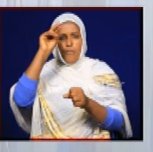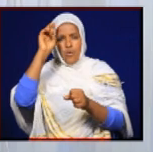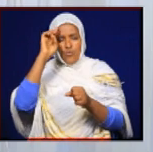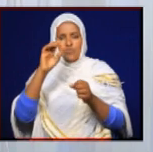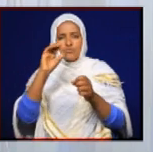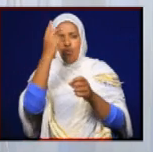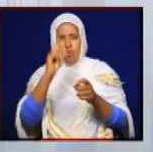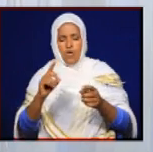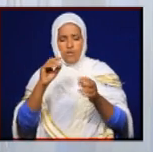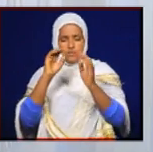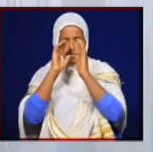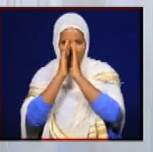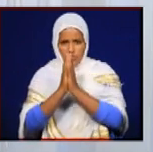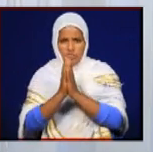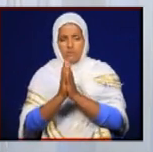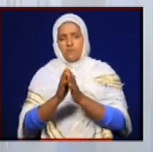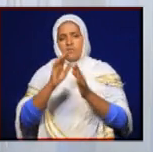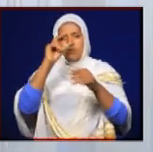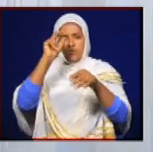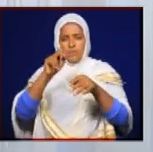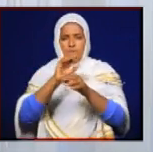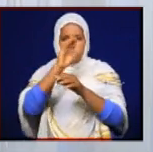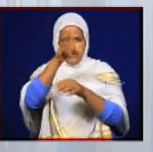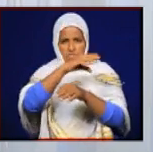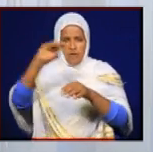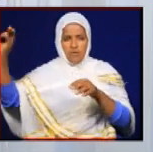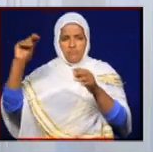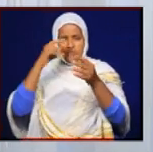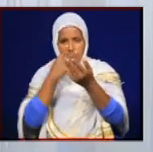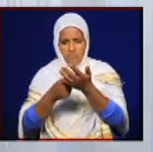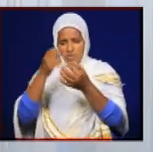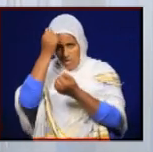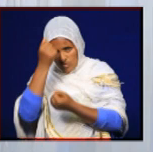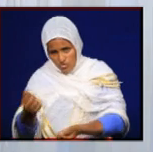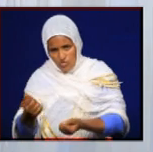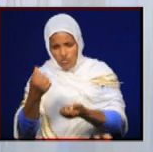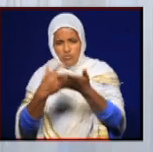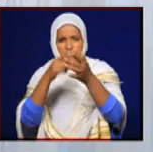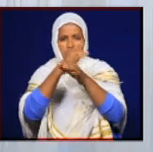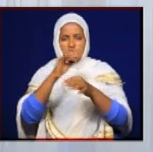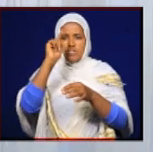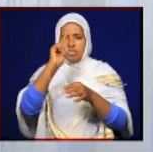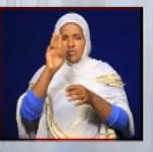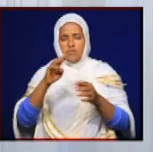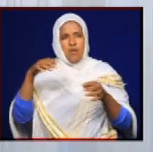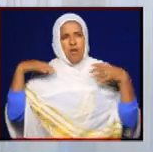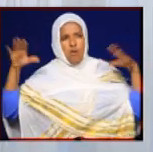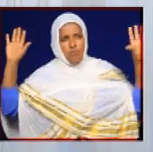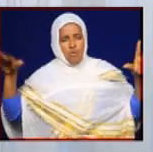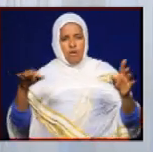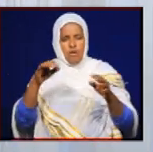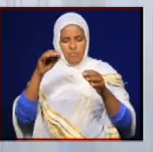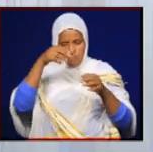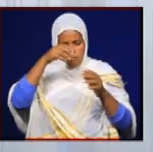ወይ መካነ ጸሎትህ ደብረ ብስራት ታውራ የሚታዘዙልህ ንስርና ሞራ በአዛብ ሁሉ